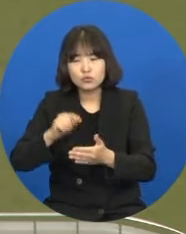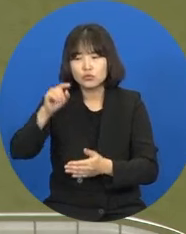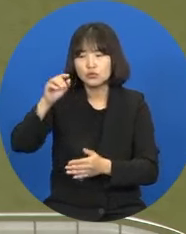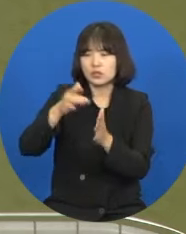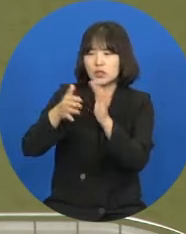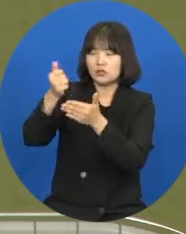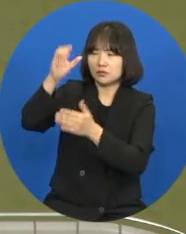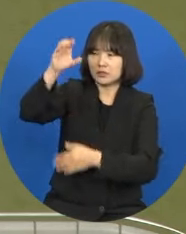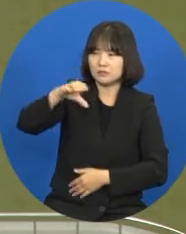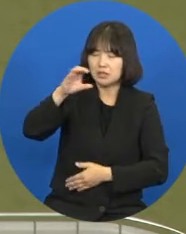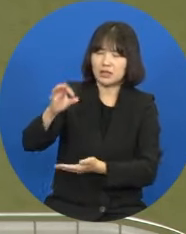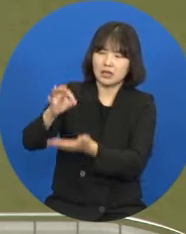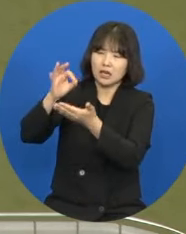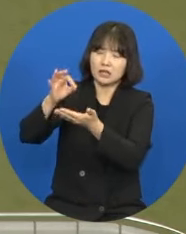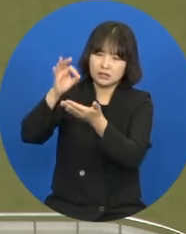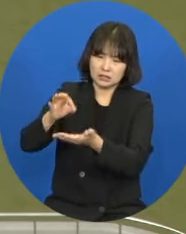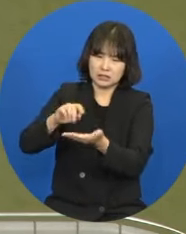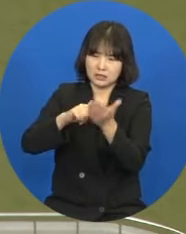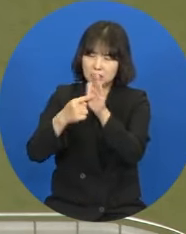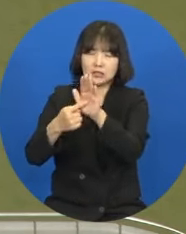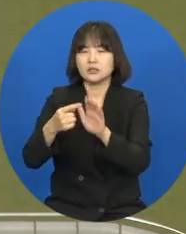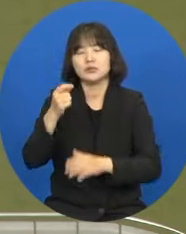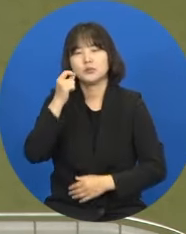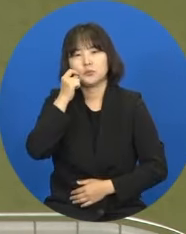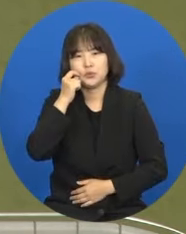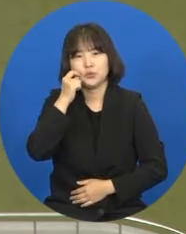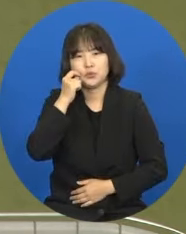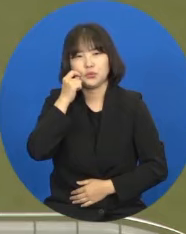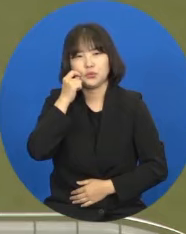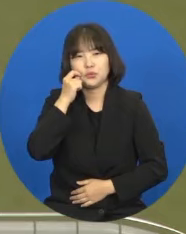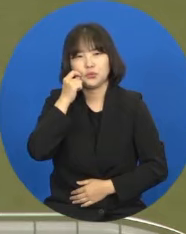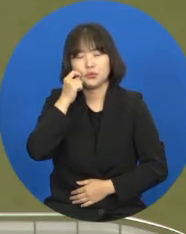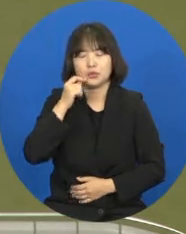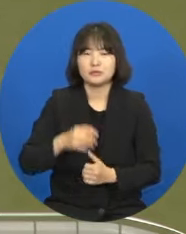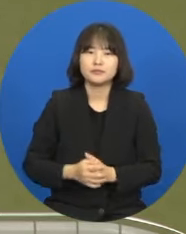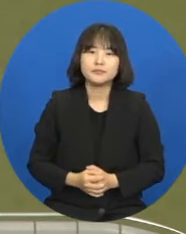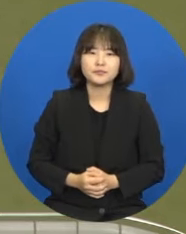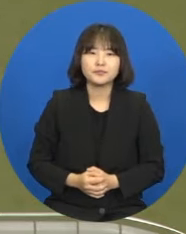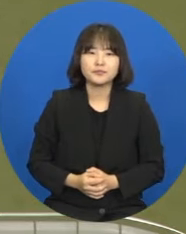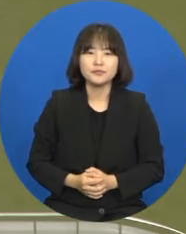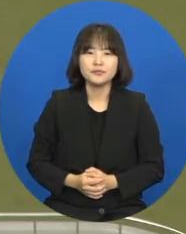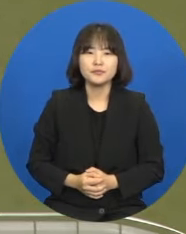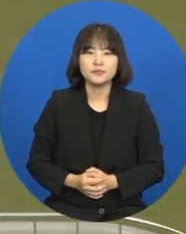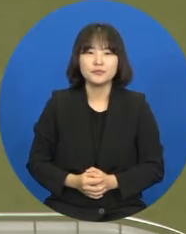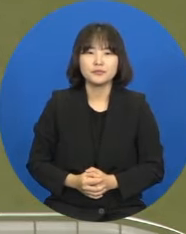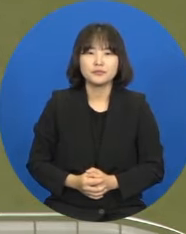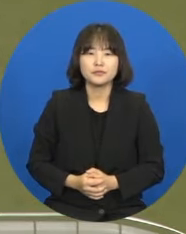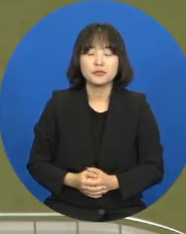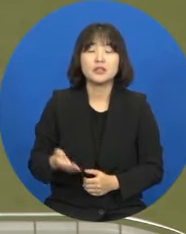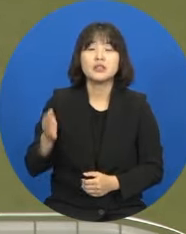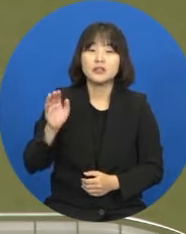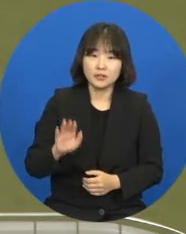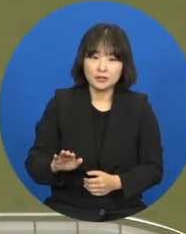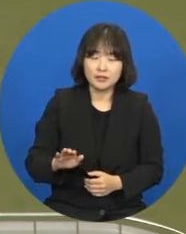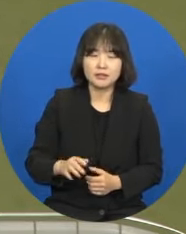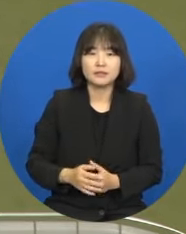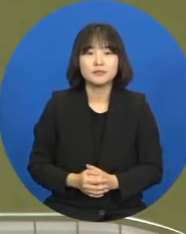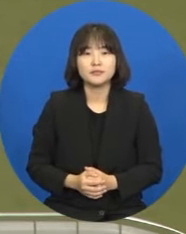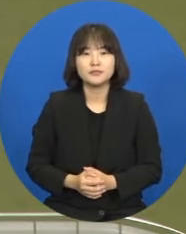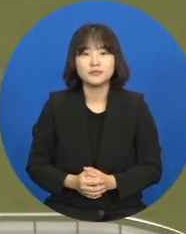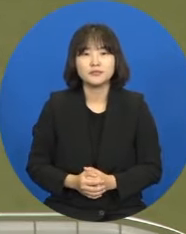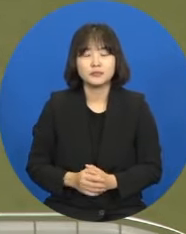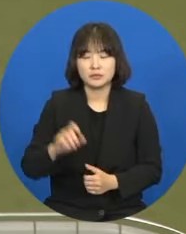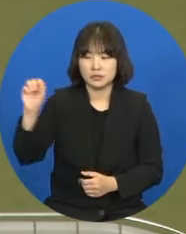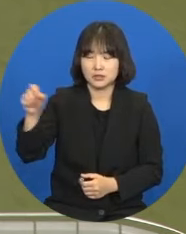드러내지 못했던 것이죠 하나님의 뜻을 는 유혹에 넘어간 케이스입니다 그러나 사실